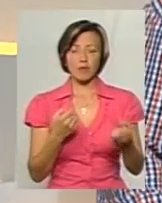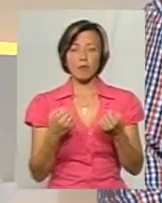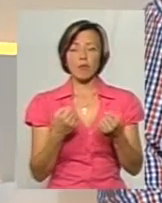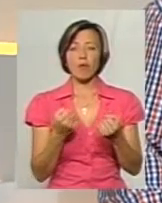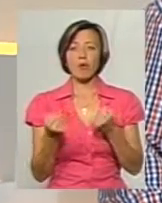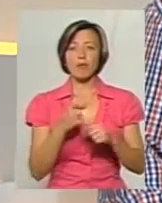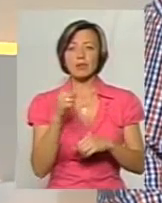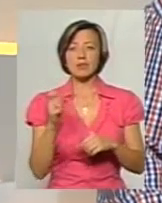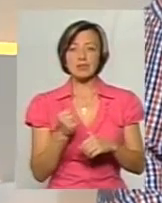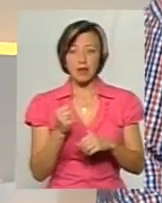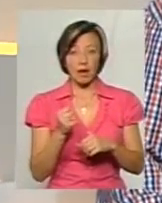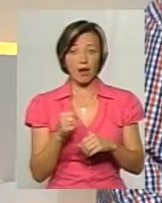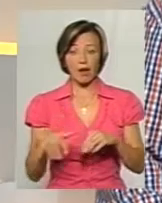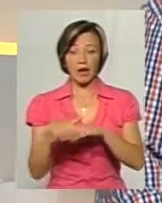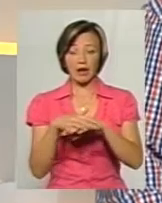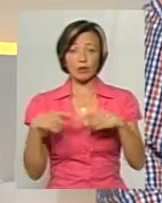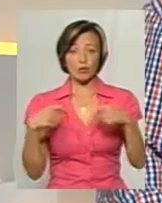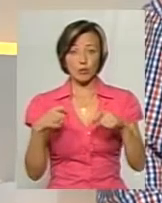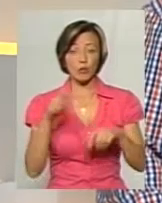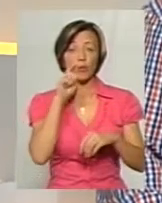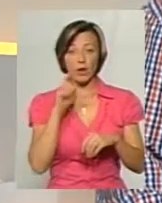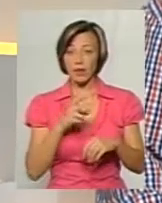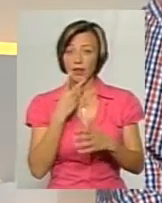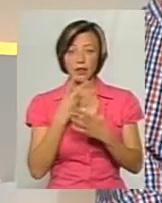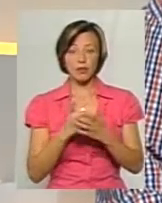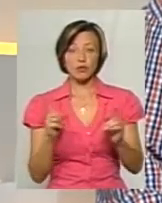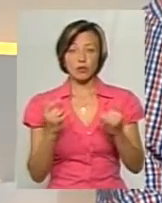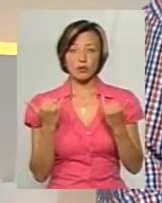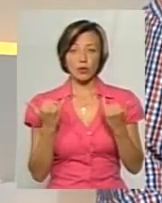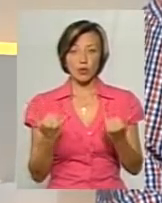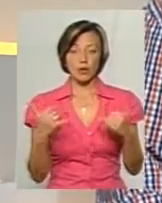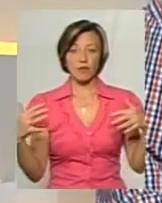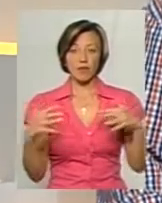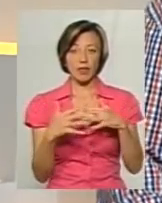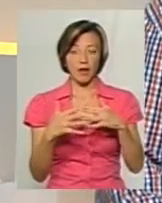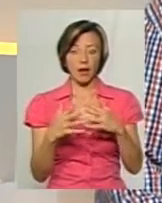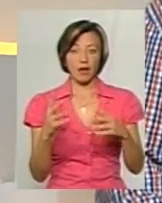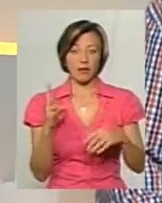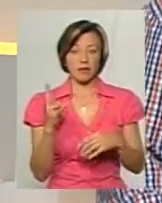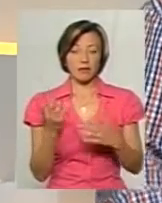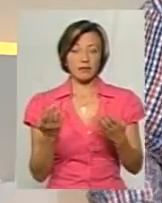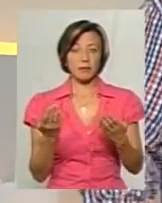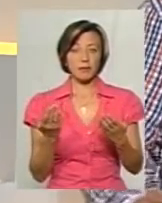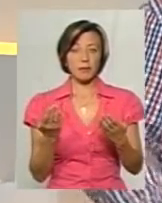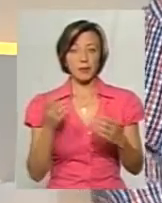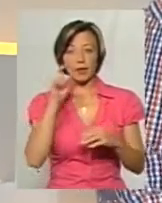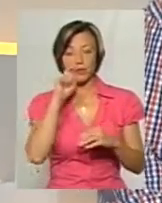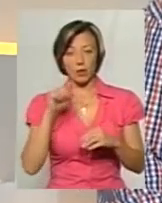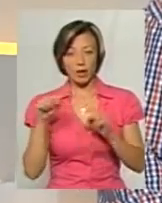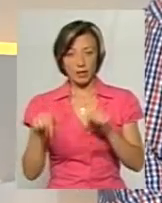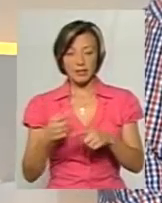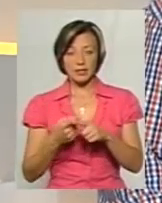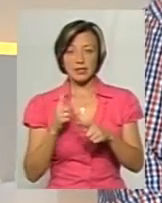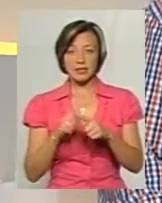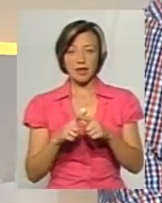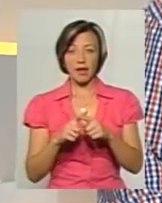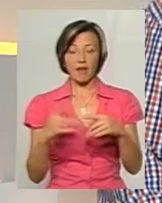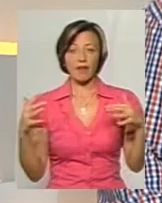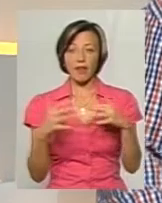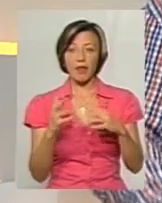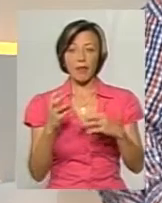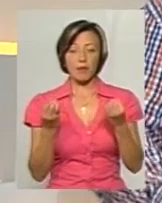В тому числі і в Україні, до речі. Сьогодні, незважаючи на те, що йде сьогодні війна там в Україні, да, це війна не